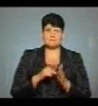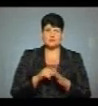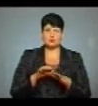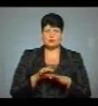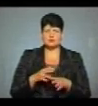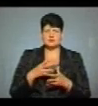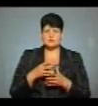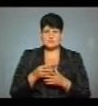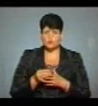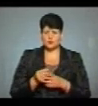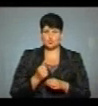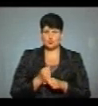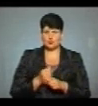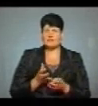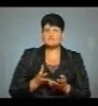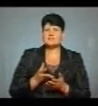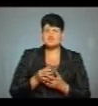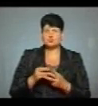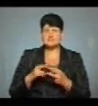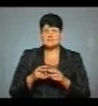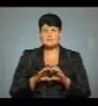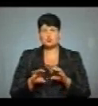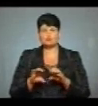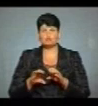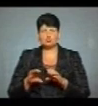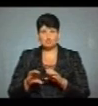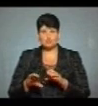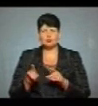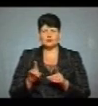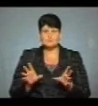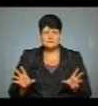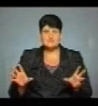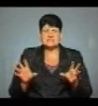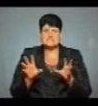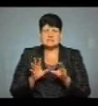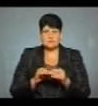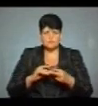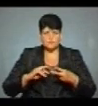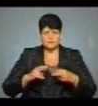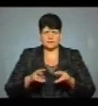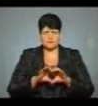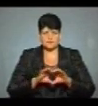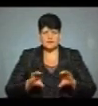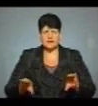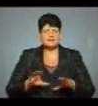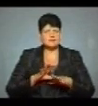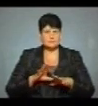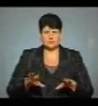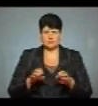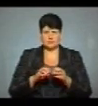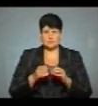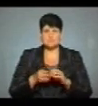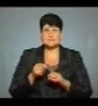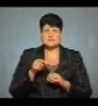чергу роботи і фінансує також заміну труб з тим, щоб цілісно система була замінена, і ми вже не мали небезпек з тим,